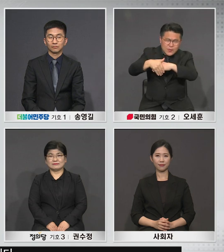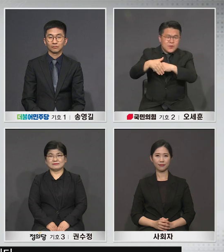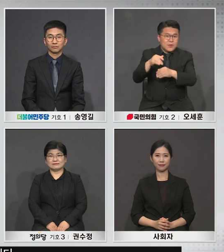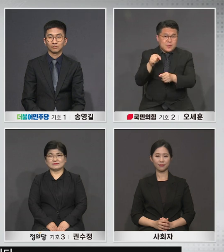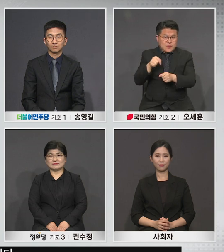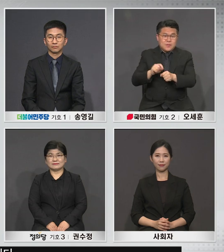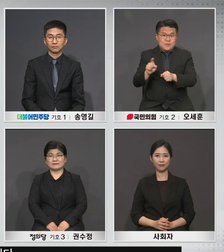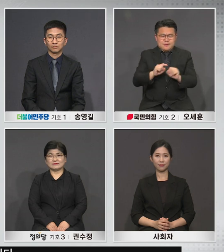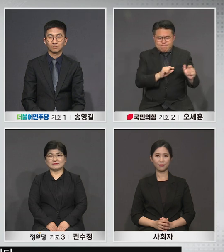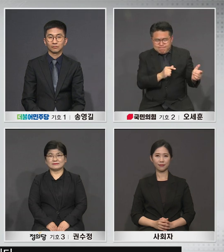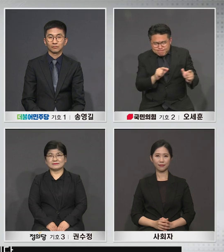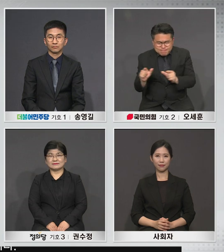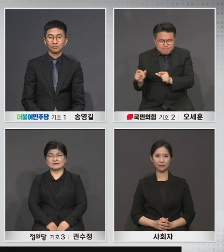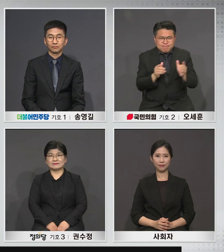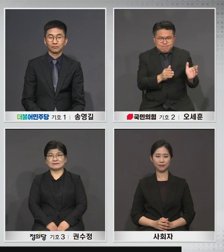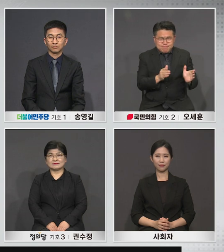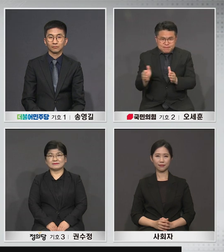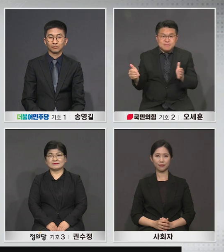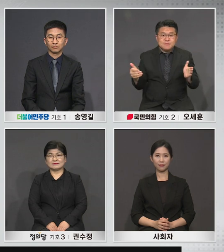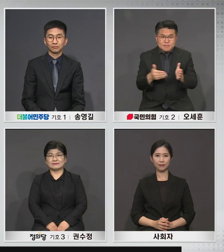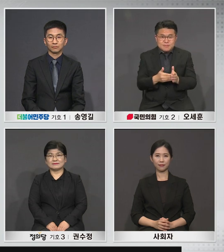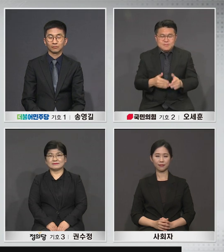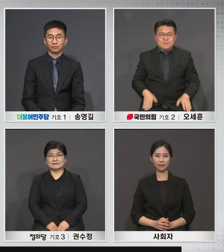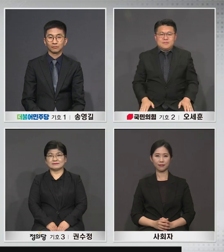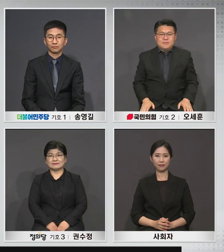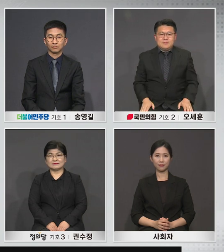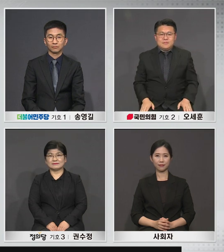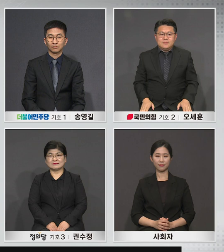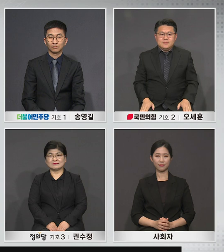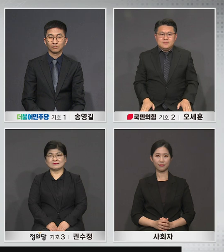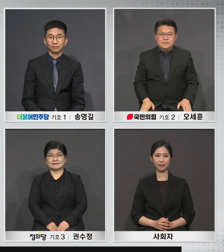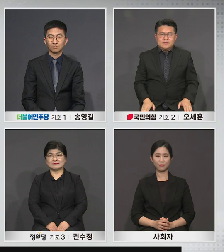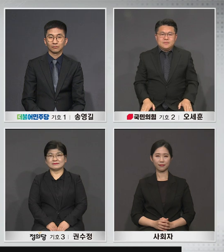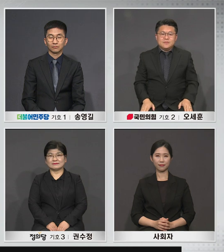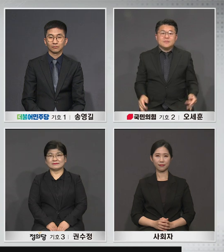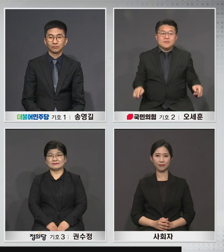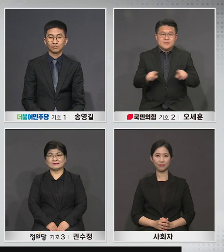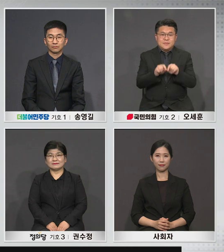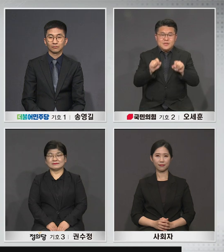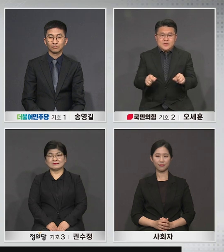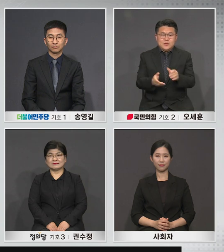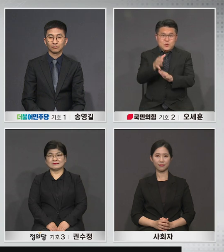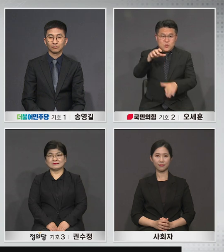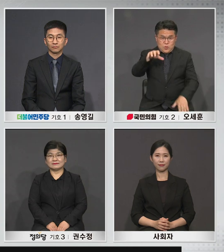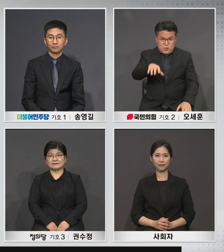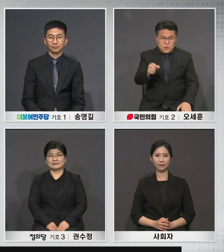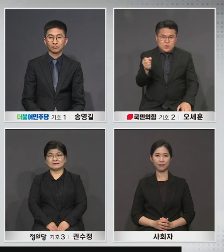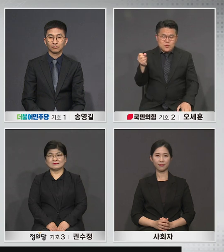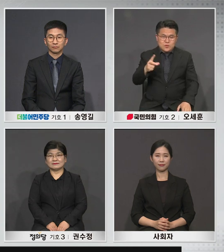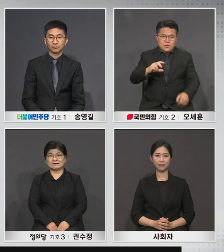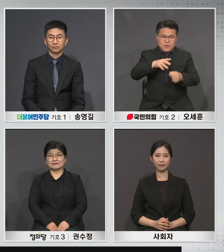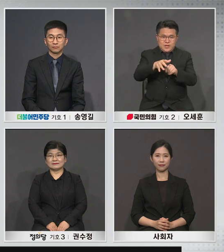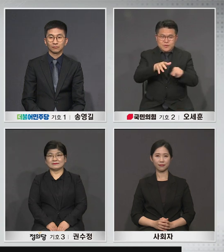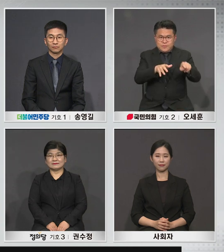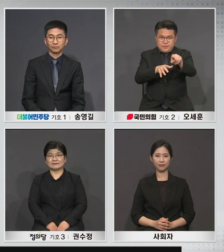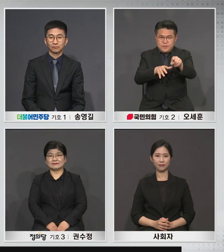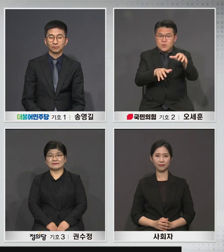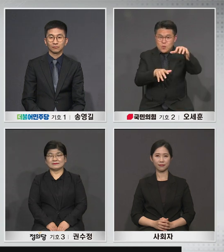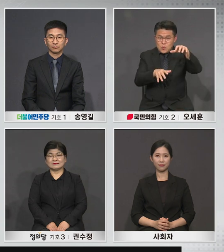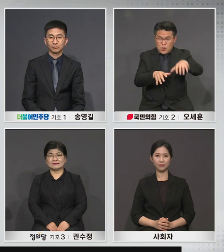여러 가지 준비를 했는데요. 상생도시, 그리고 글로벌 선도도시,